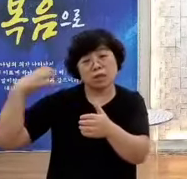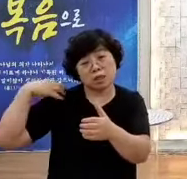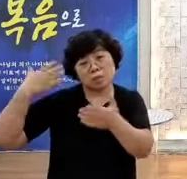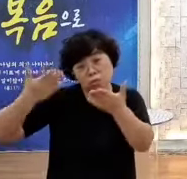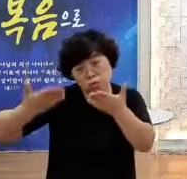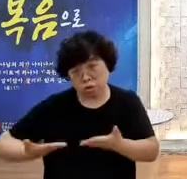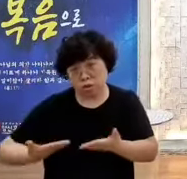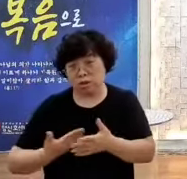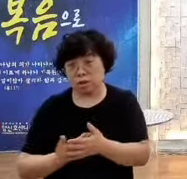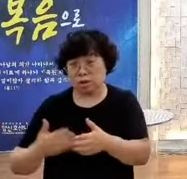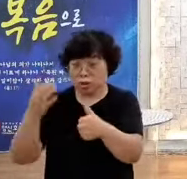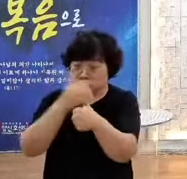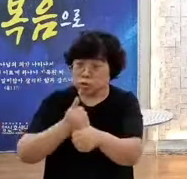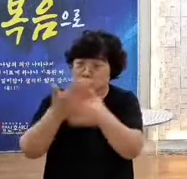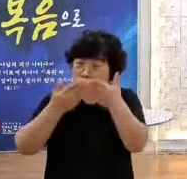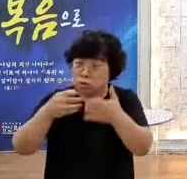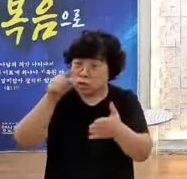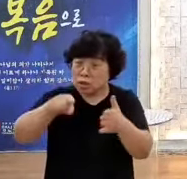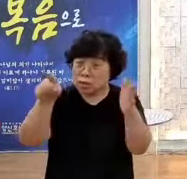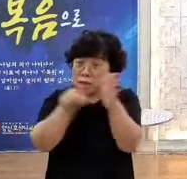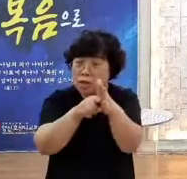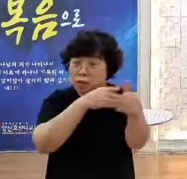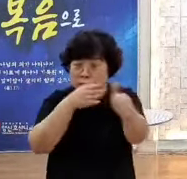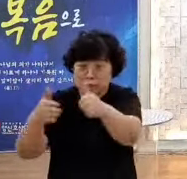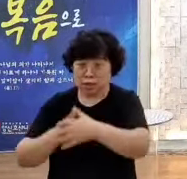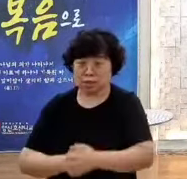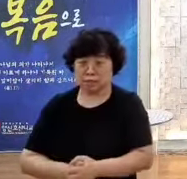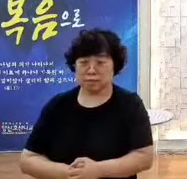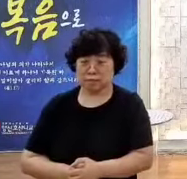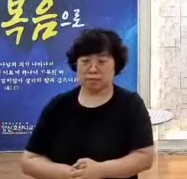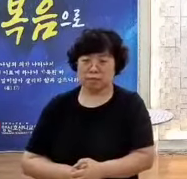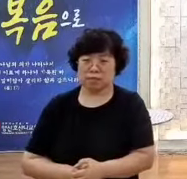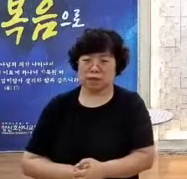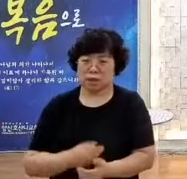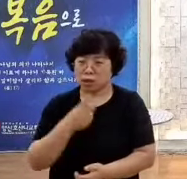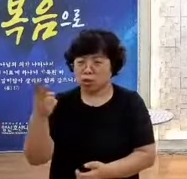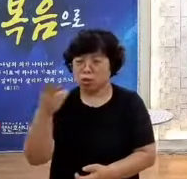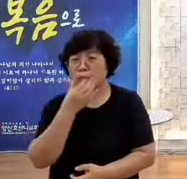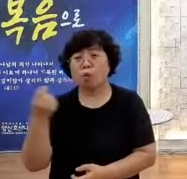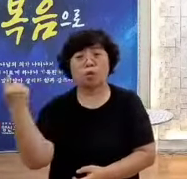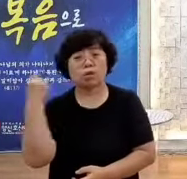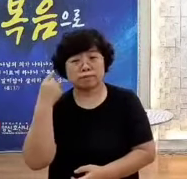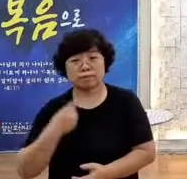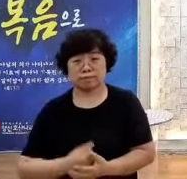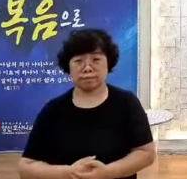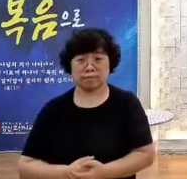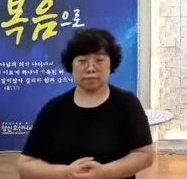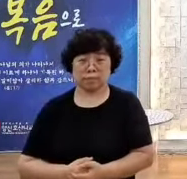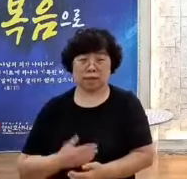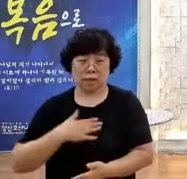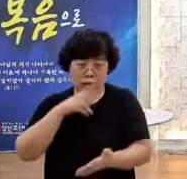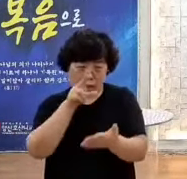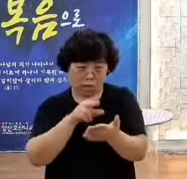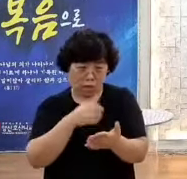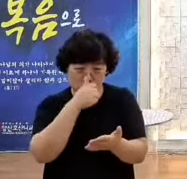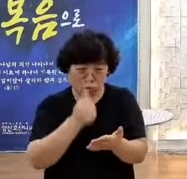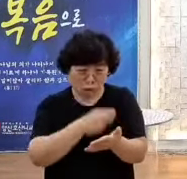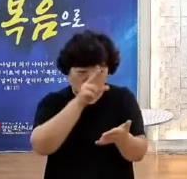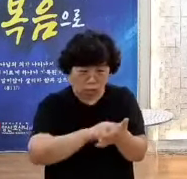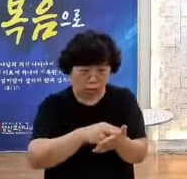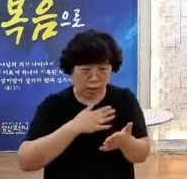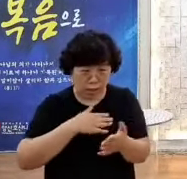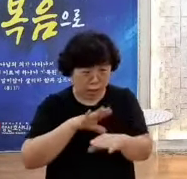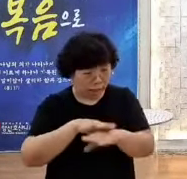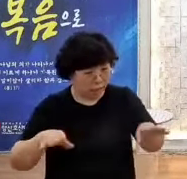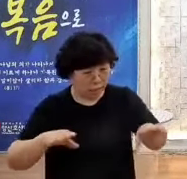주시고 붙들어 주심을 믿으시기 바랍니다. 이게 복음이에요. 이 문제를 내가 해결한 게 아니라 누가